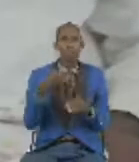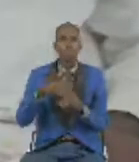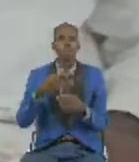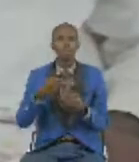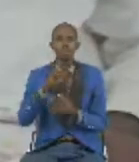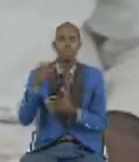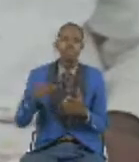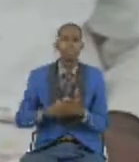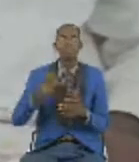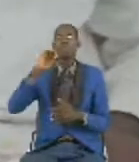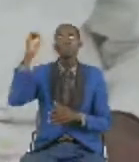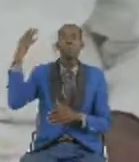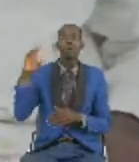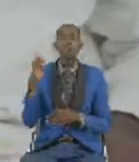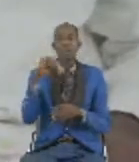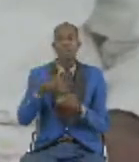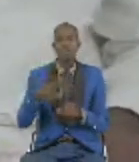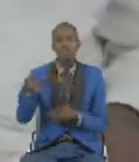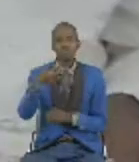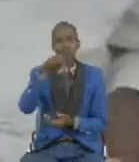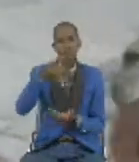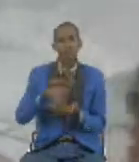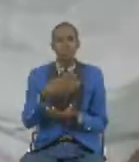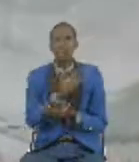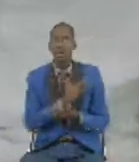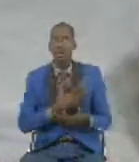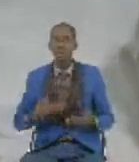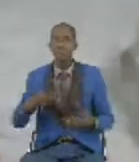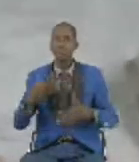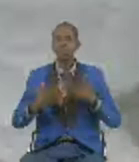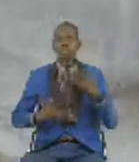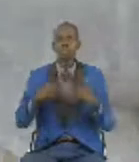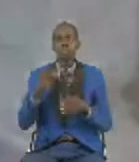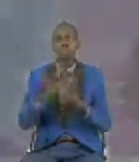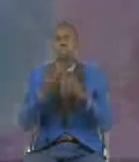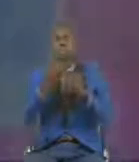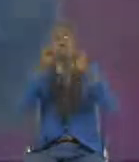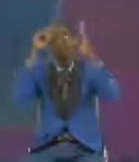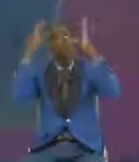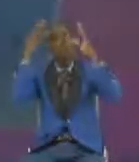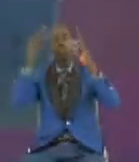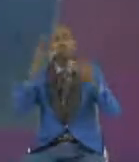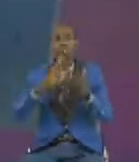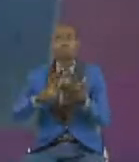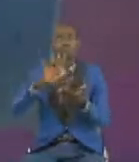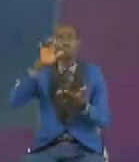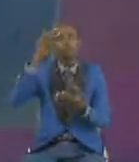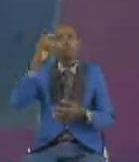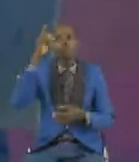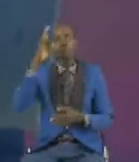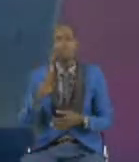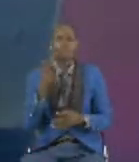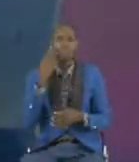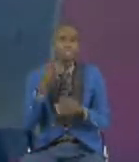Par la foi, accès à cette grâce dans laquelle nous demeurons fermes et nous nous glorifions dans l'espérance de la gloire de Dieu. Actes